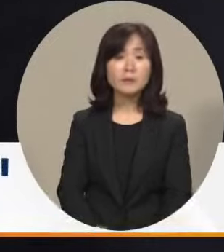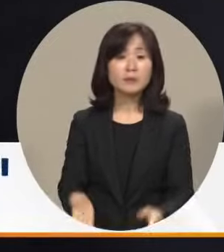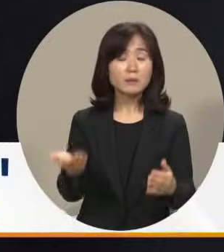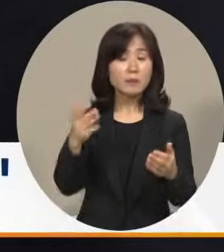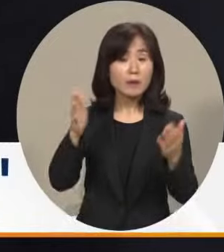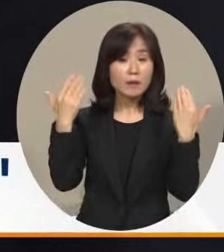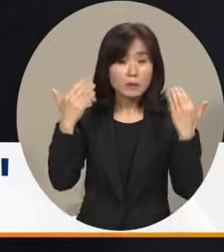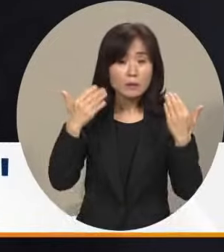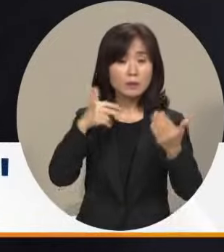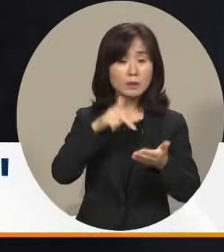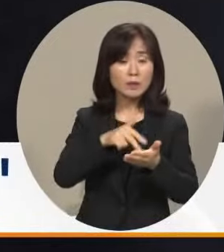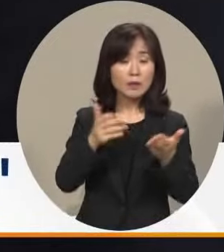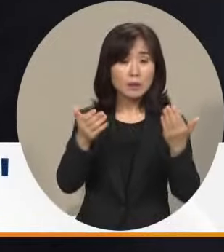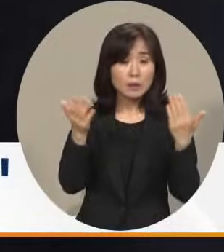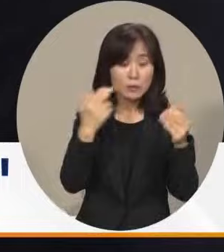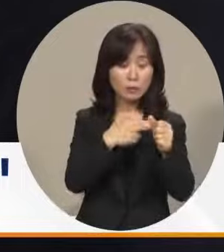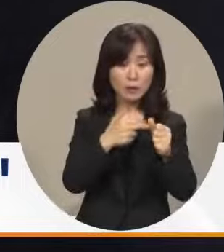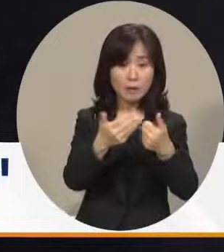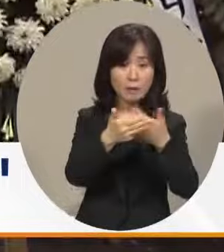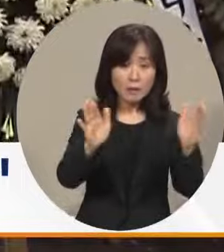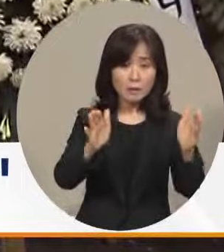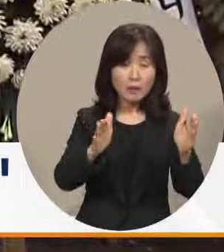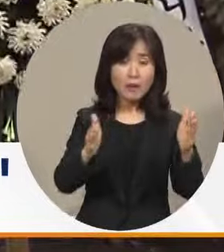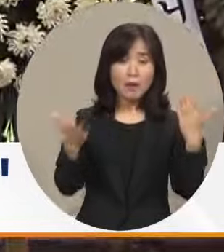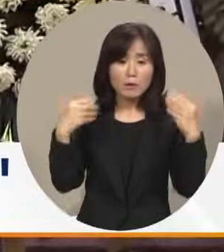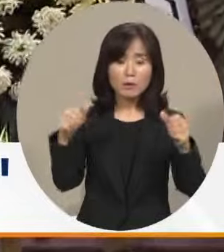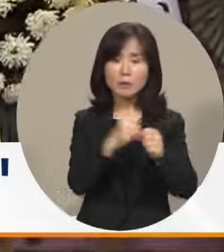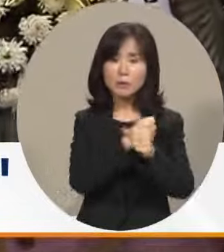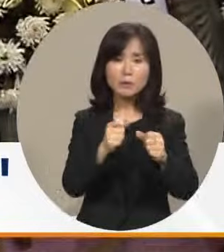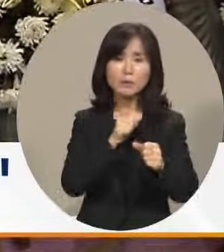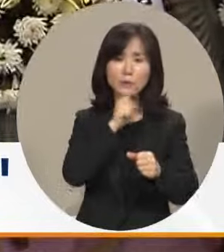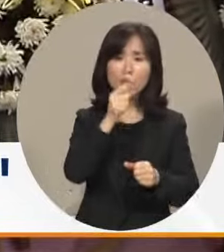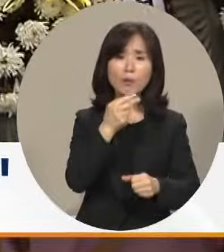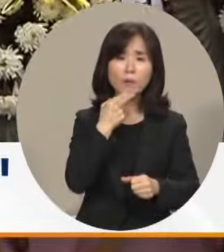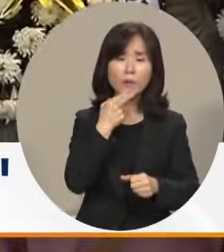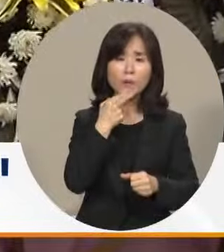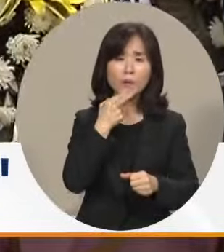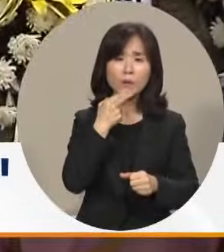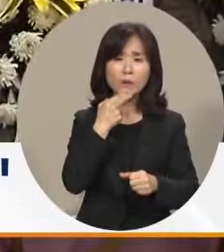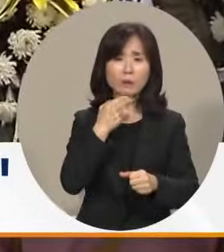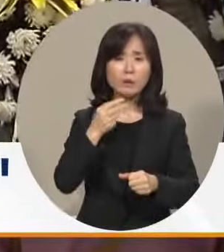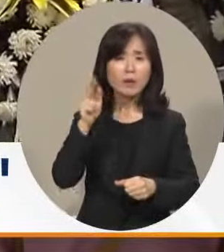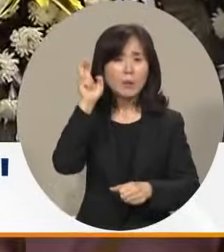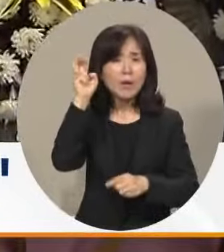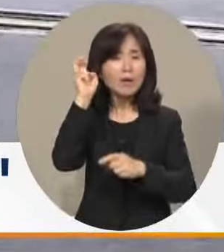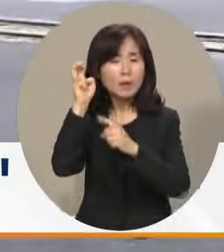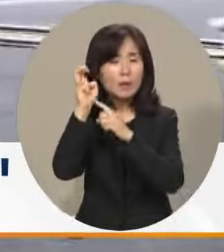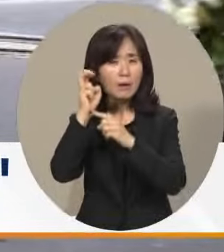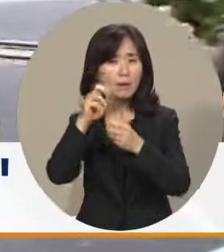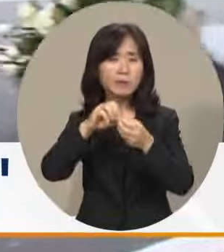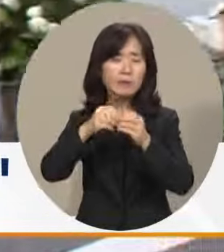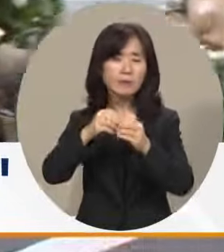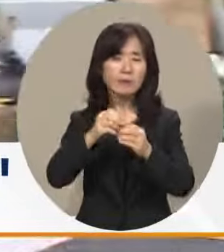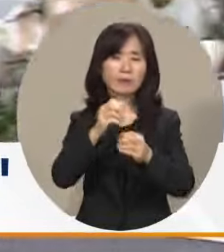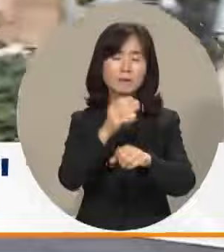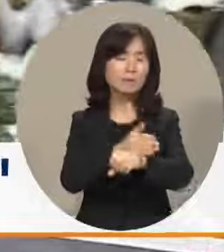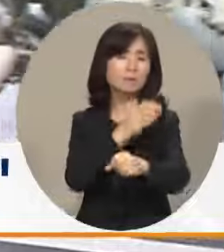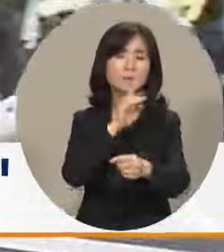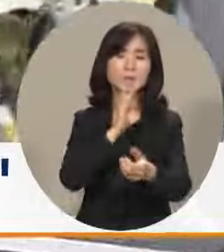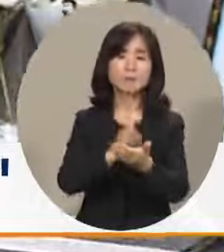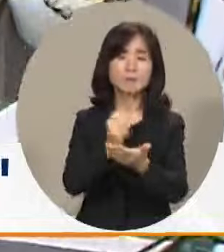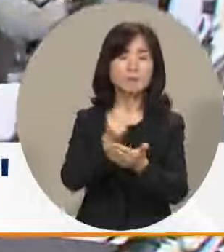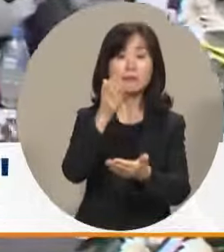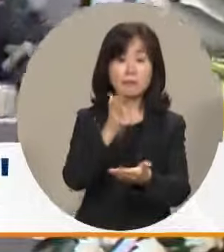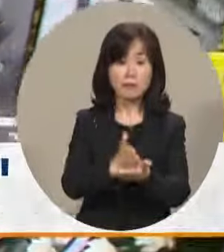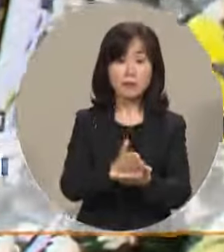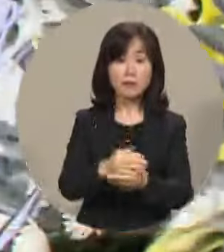측은 교사의 학급에서 학교폭력 신고 사안은 없었다면서 억측을 자제해달라고 당부했습니다. 교원단체들은 잇따라